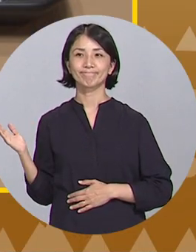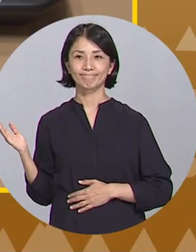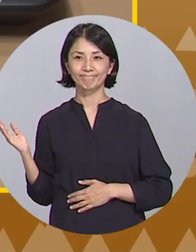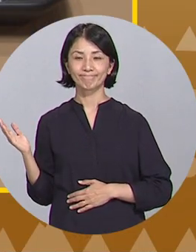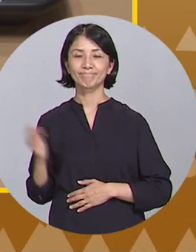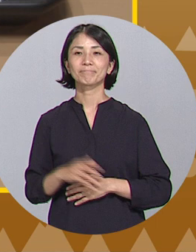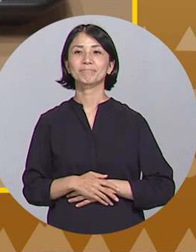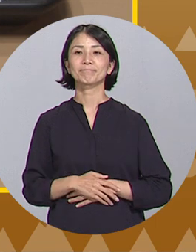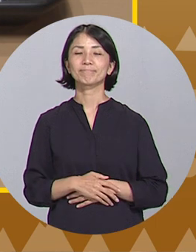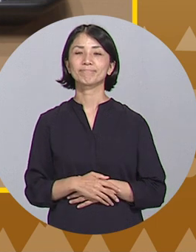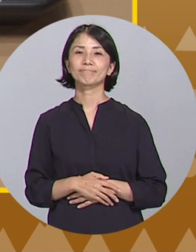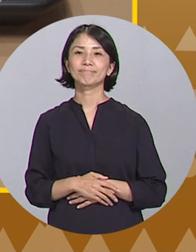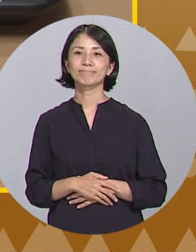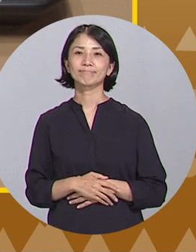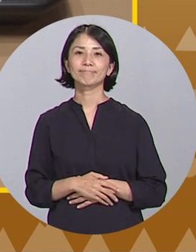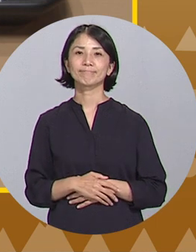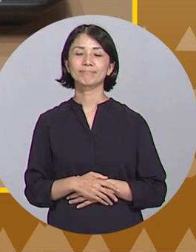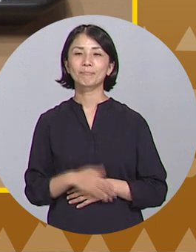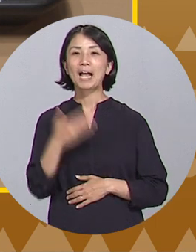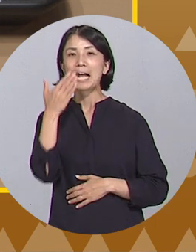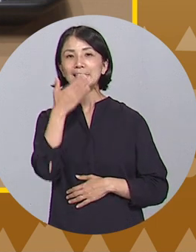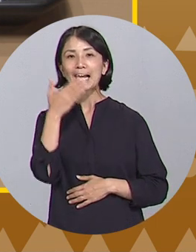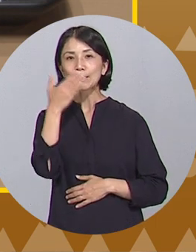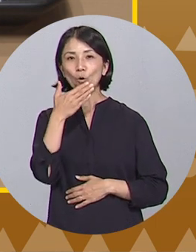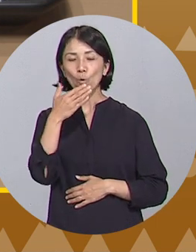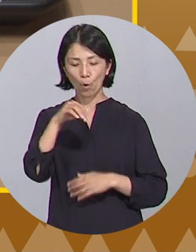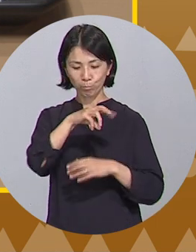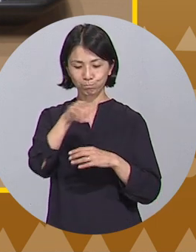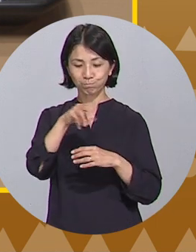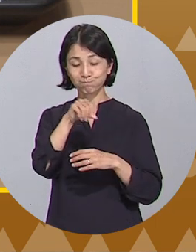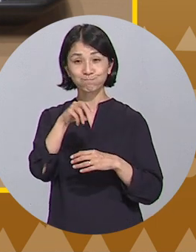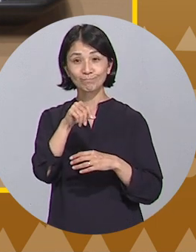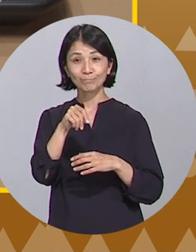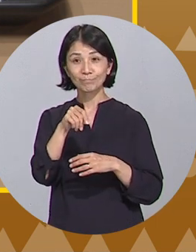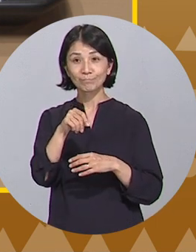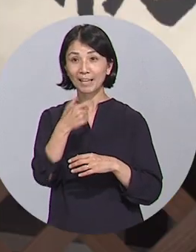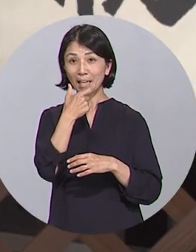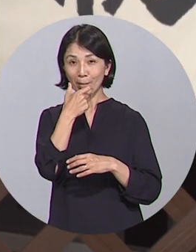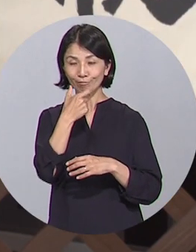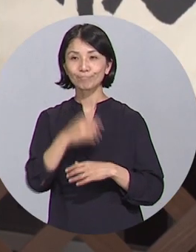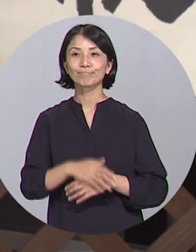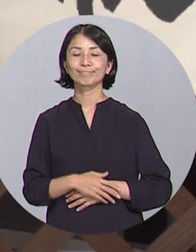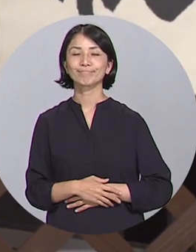まずは定番の食べ方、砂糖をまぶしていただきます。